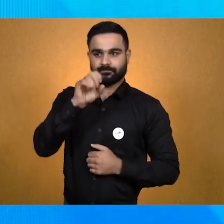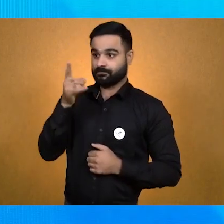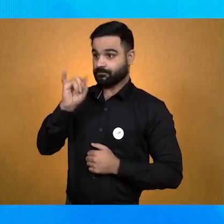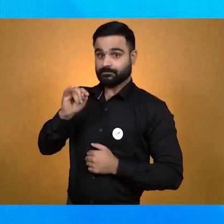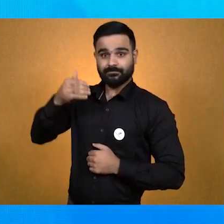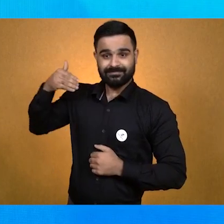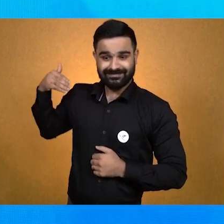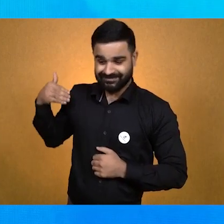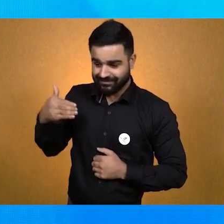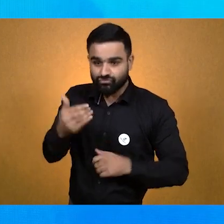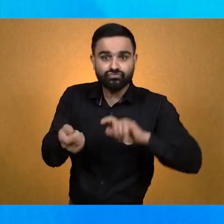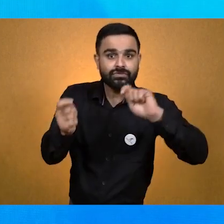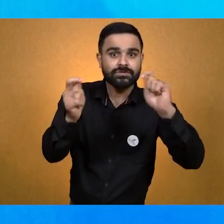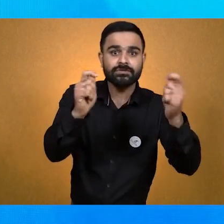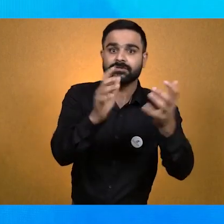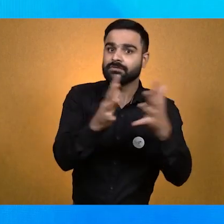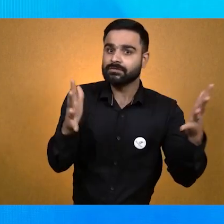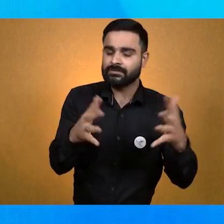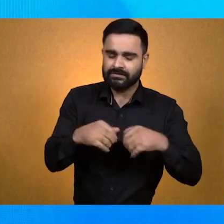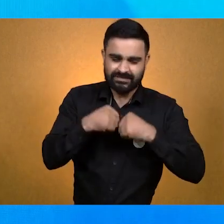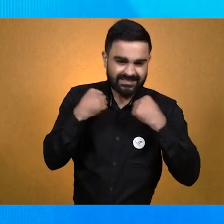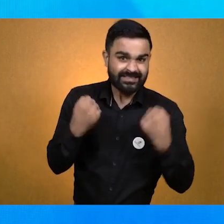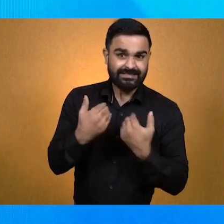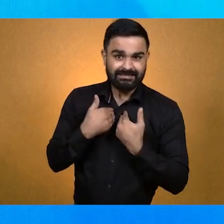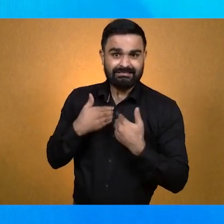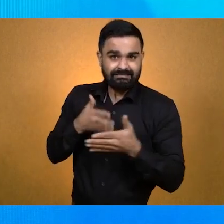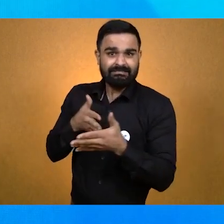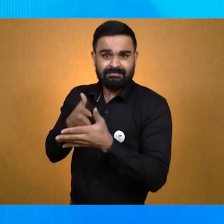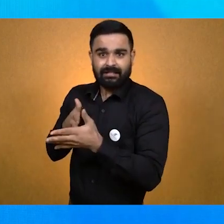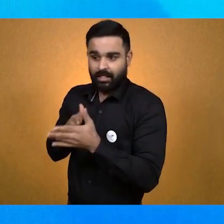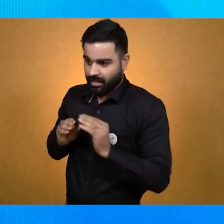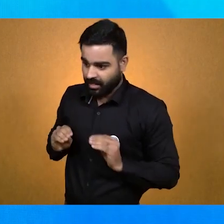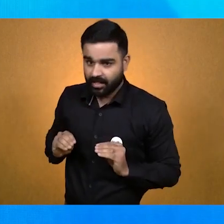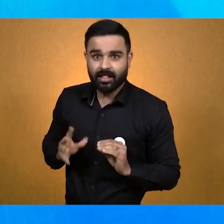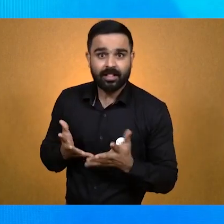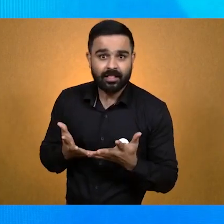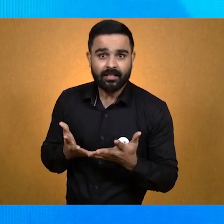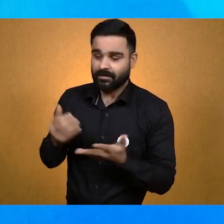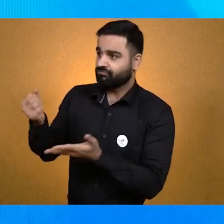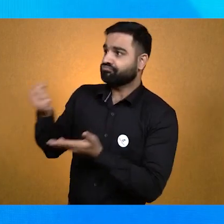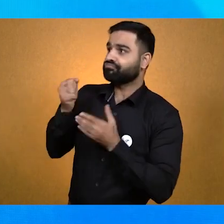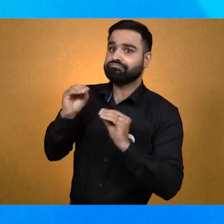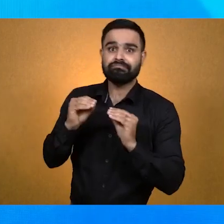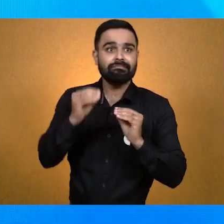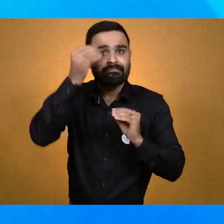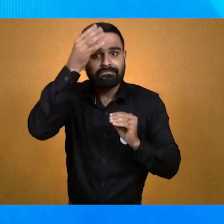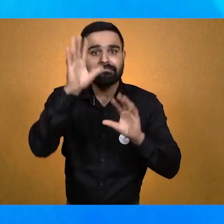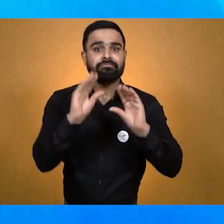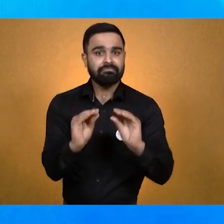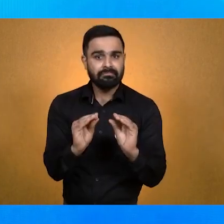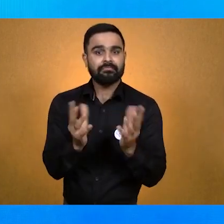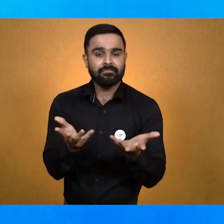के बाद बहुत बदलाव देखा है. जो स्ट्रगल्स हमारे रहे, इनिशियली स्पॉन्सरशिप नहीं थी, लैक ऑफ अवेयरनेस